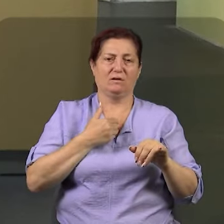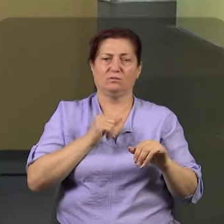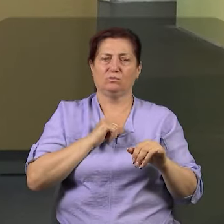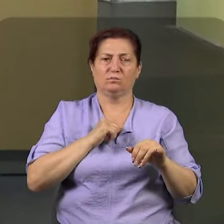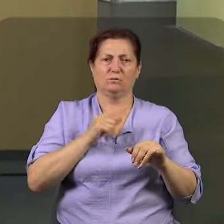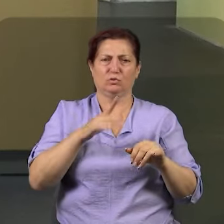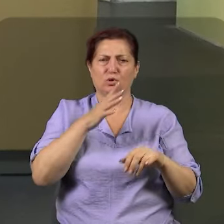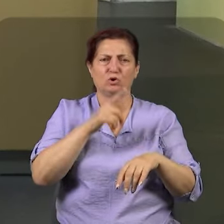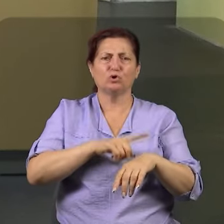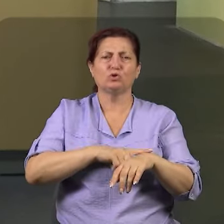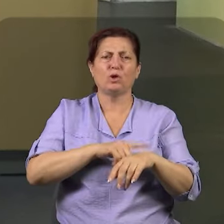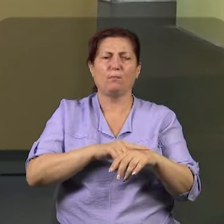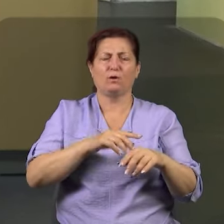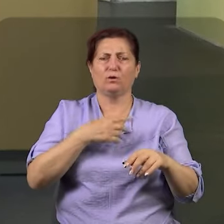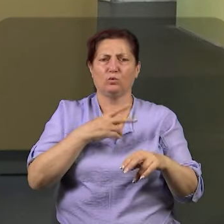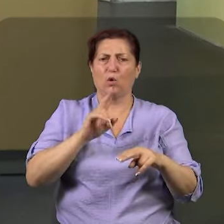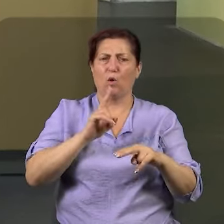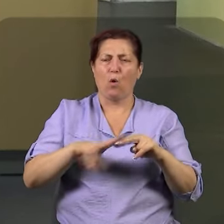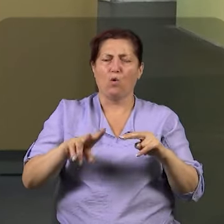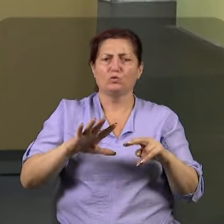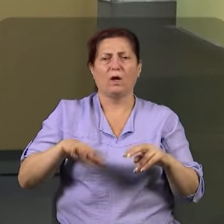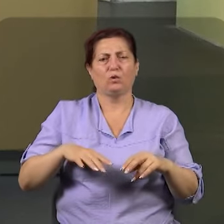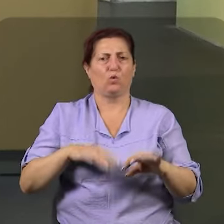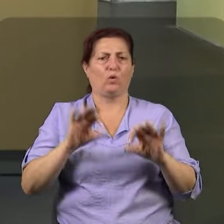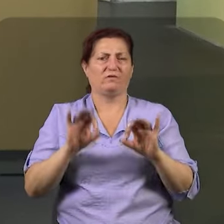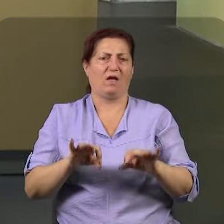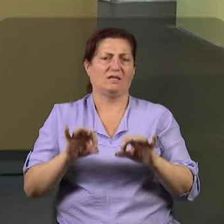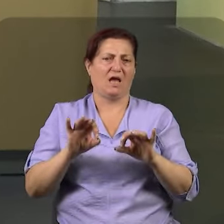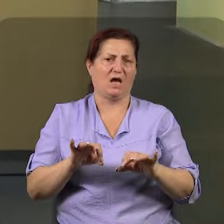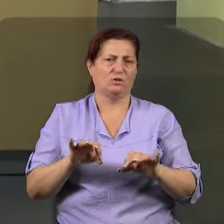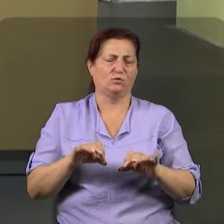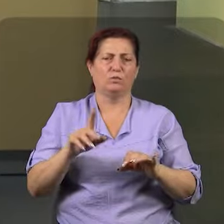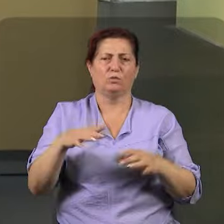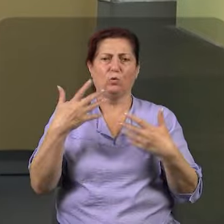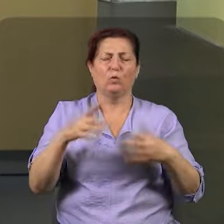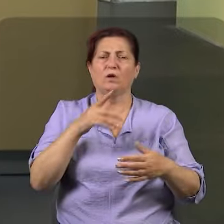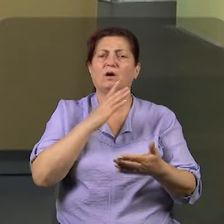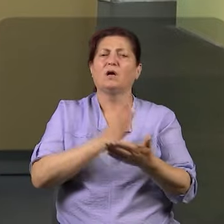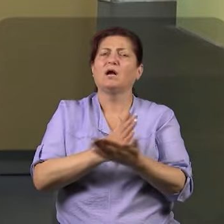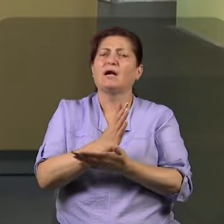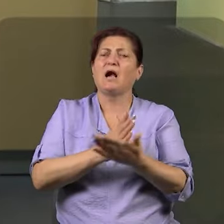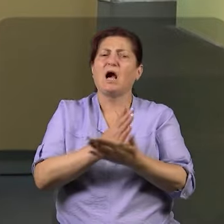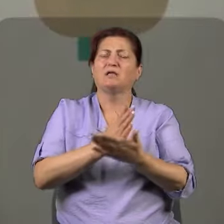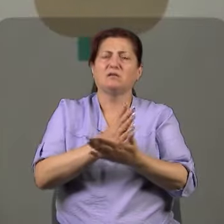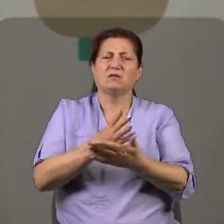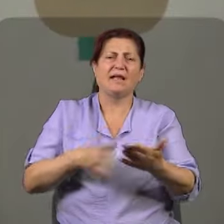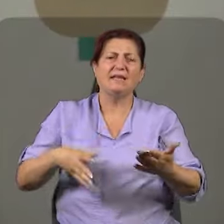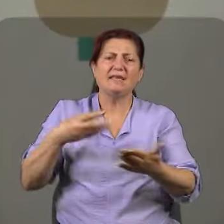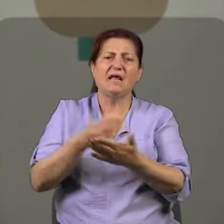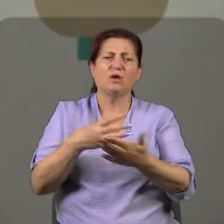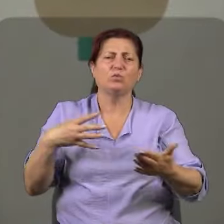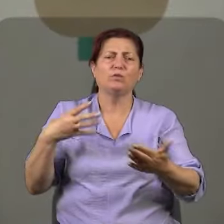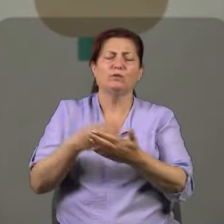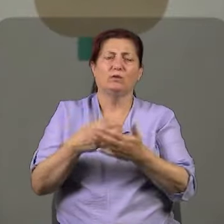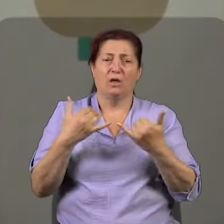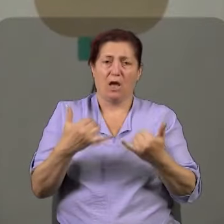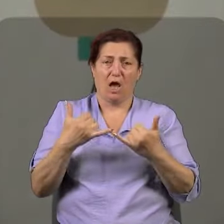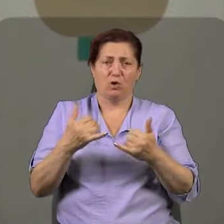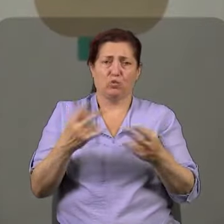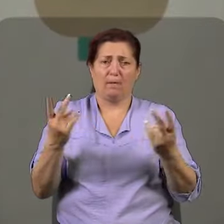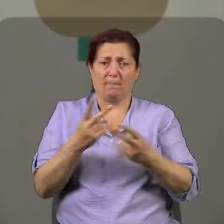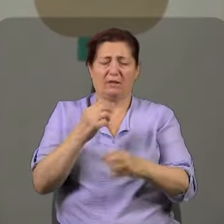ժամանակը կորցնում, մենք ինքներս դանդաղեցնում, երբ որ այս արդեն քանի տարի է մեզ պետք է այդ ներդրումները անել, եւ այսօր պետք է անել այդ բոլոր